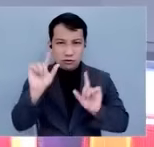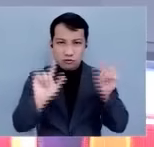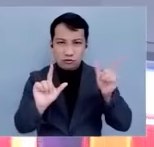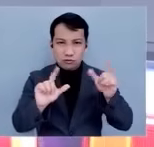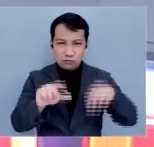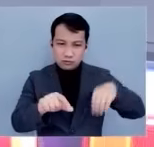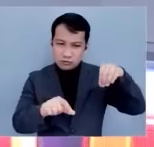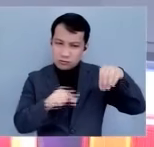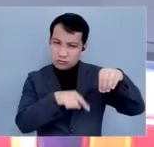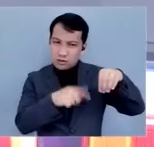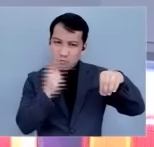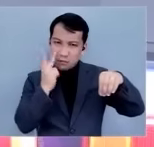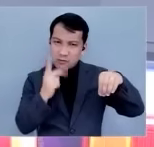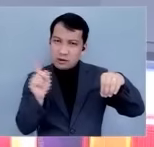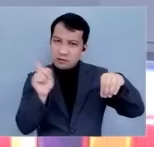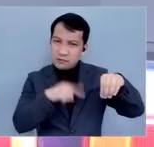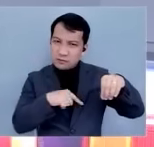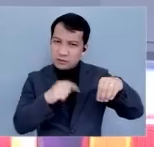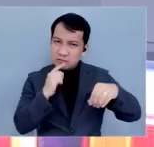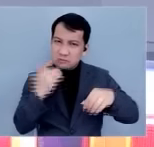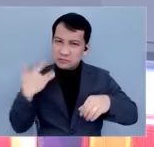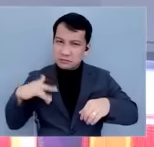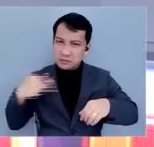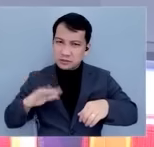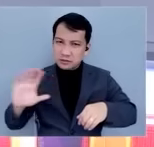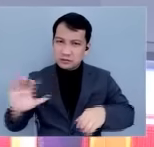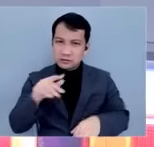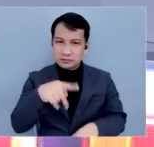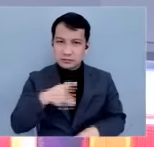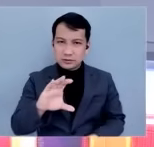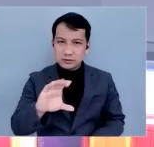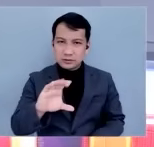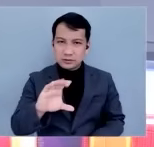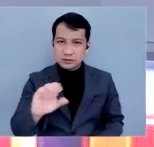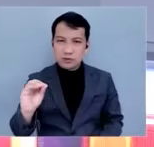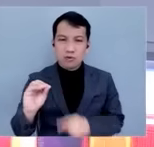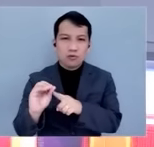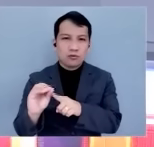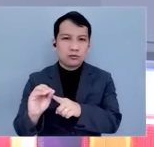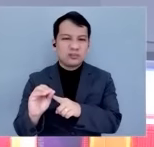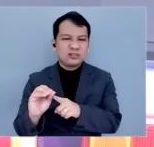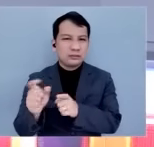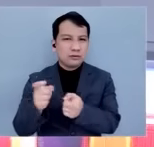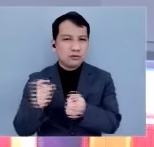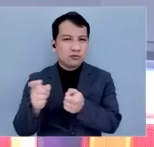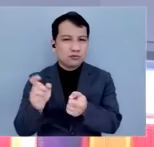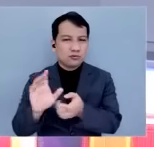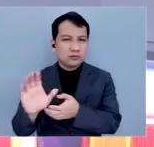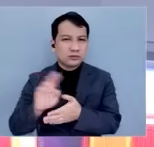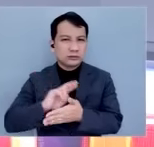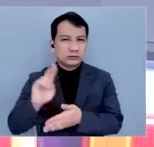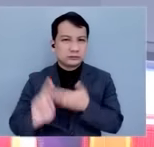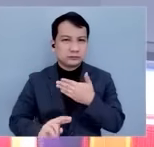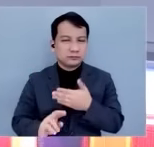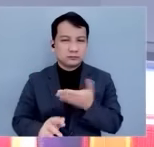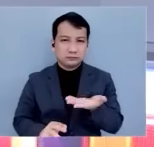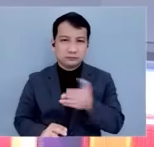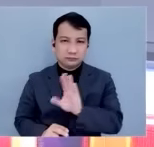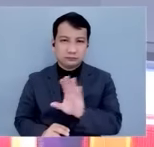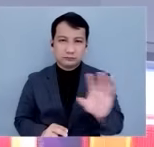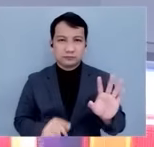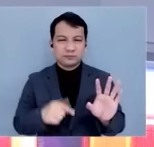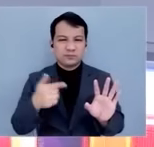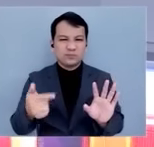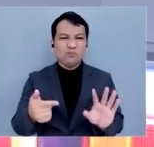nila, baka umi-style lang daw ang PCSO para mamanipula ang resulta. Nasa frontline ng balitang yan,